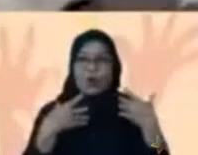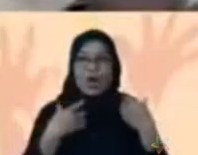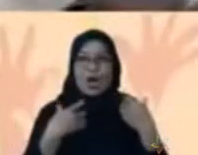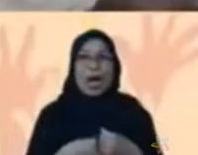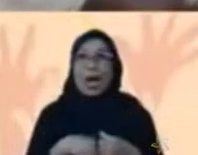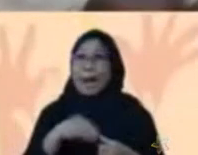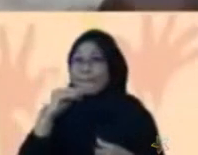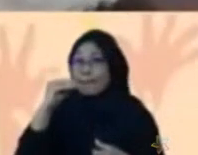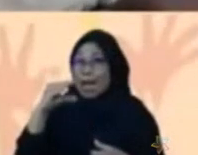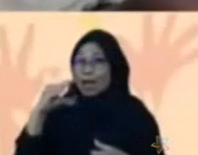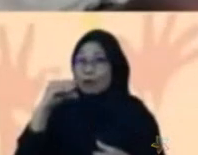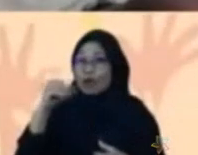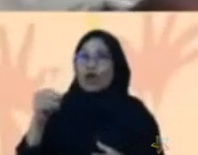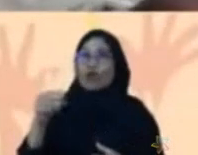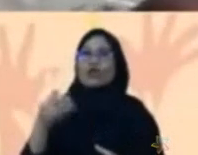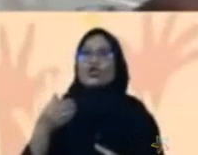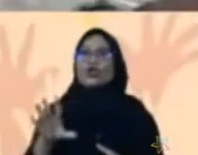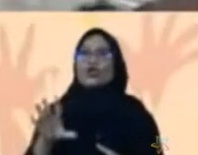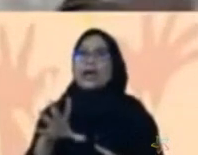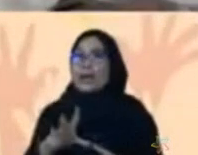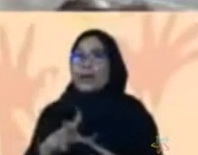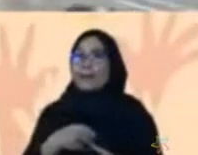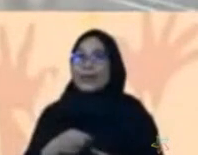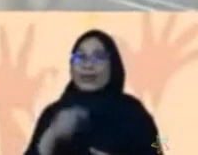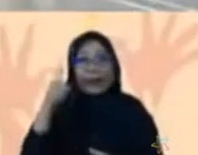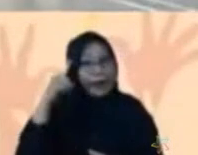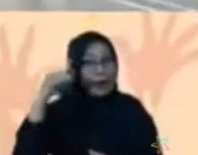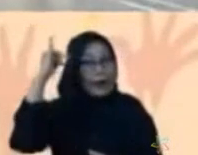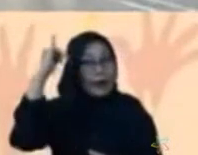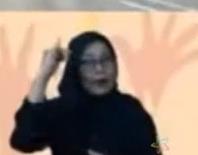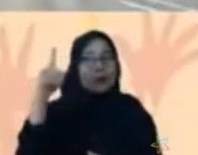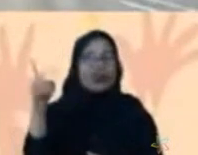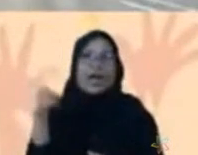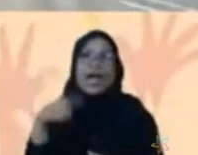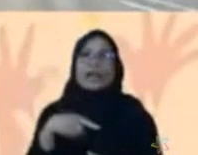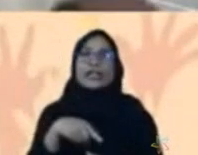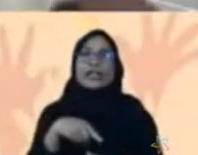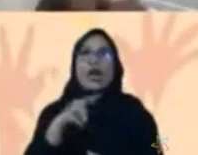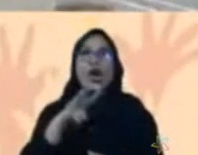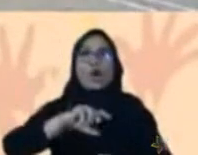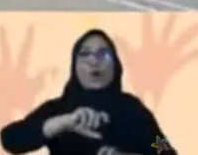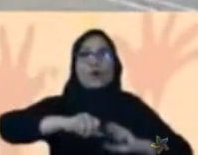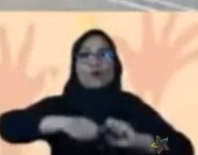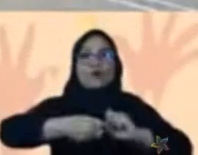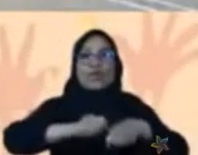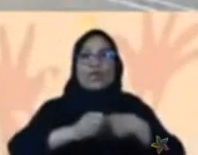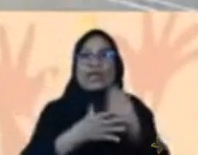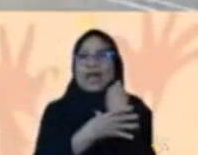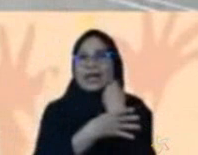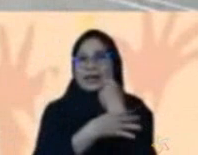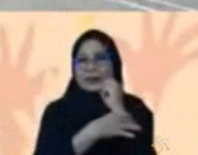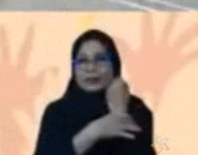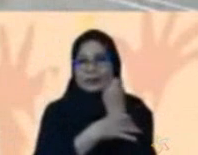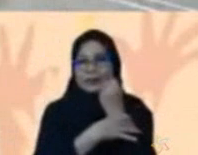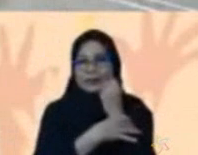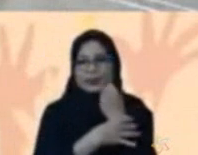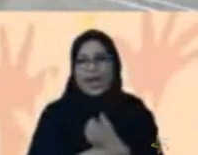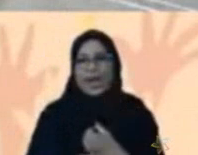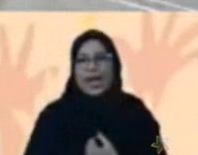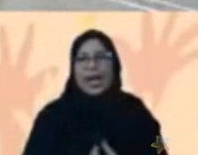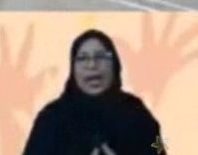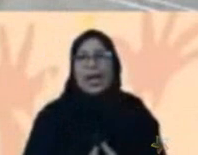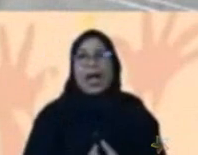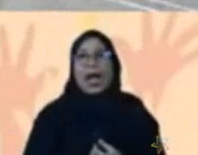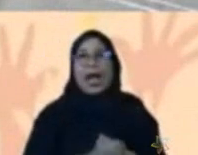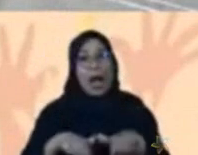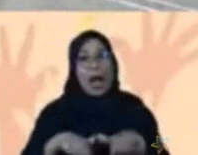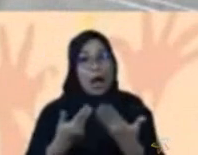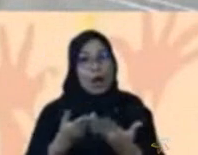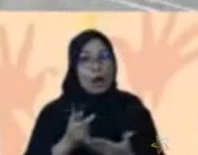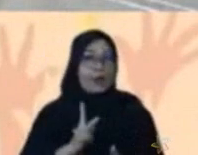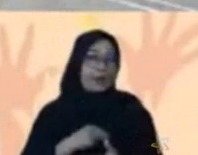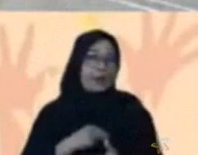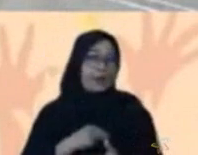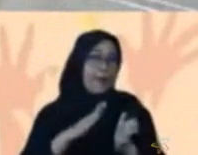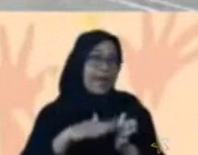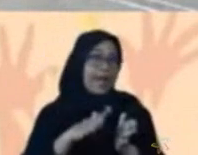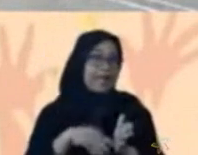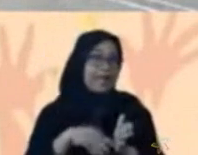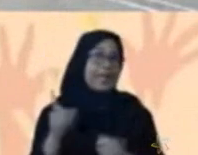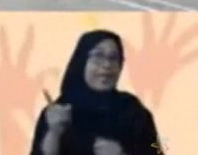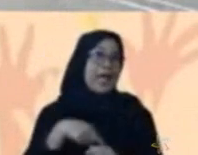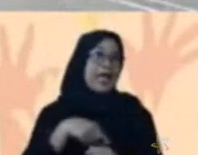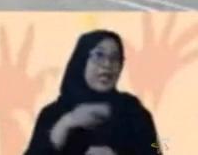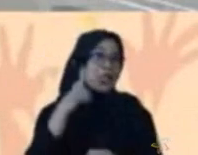gitu ya. Ada praktik-praktik baik yang ternyata tadi kuncinya itu sebenarnya kalau saya lihat belajar dari Bu Titi adalah